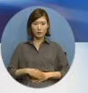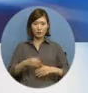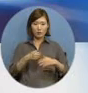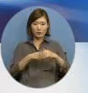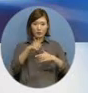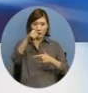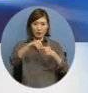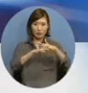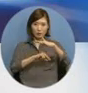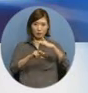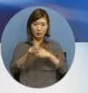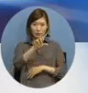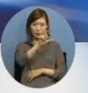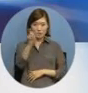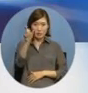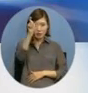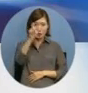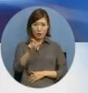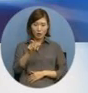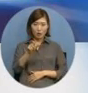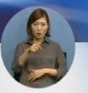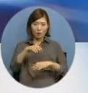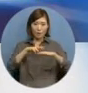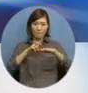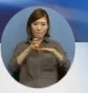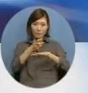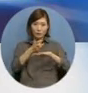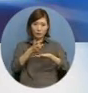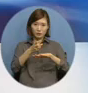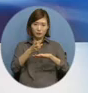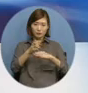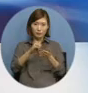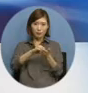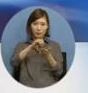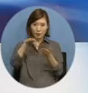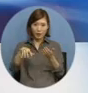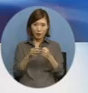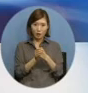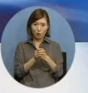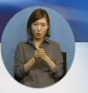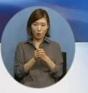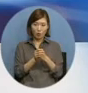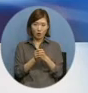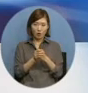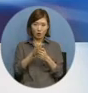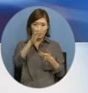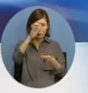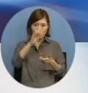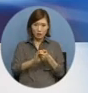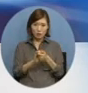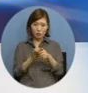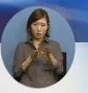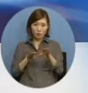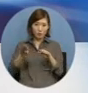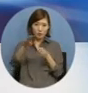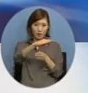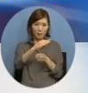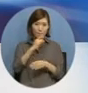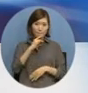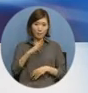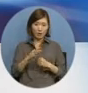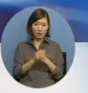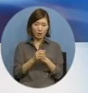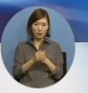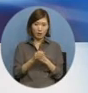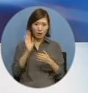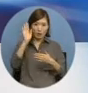강남역 사거리는 노선 버스를 제외하고 심야 시간대나 주말에만 한시적으로 좌회전을 할 수 있었는데요. 앞으로는